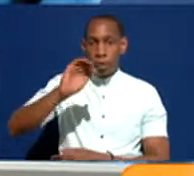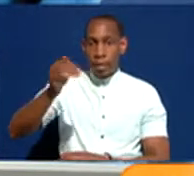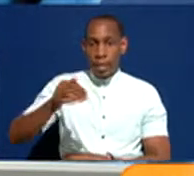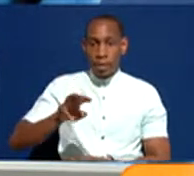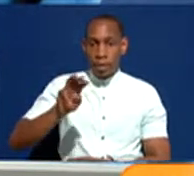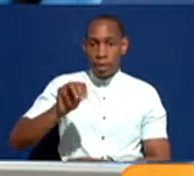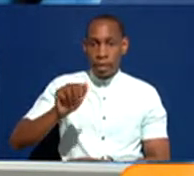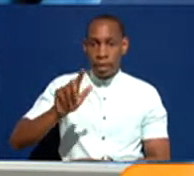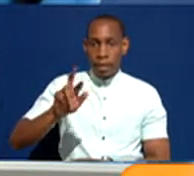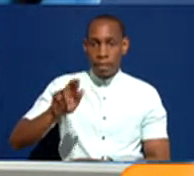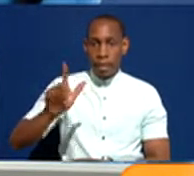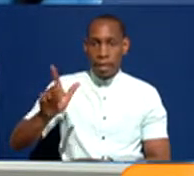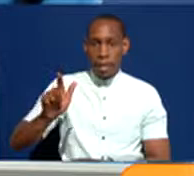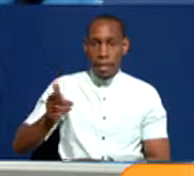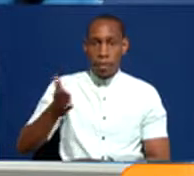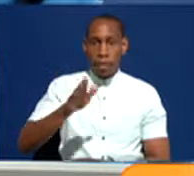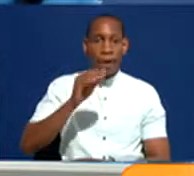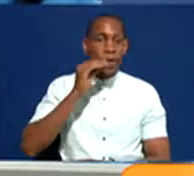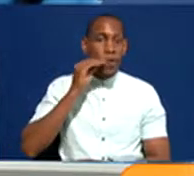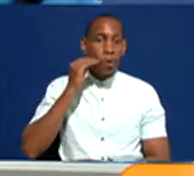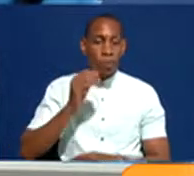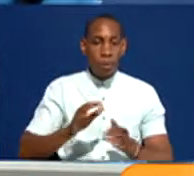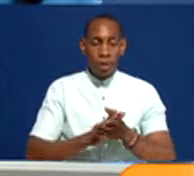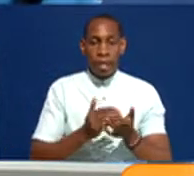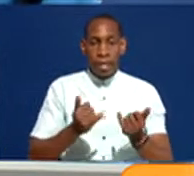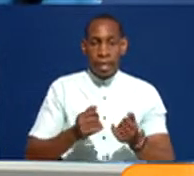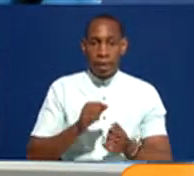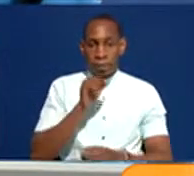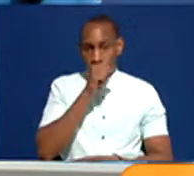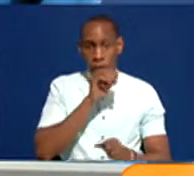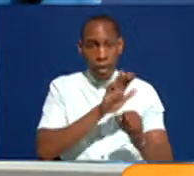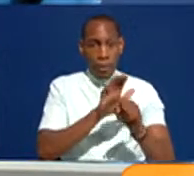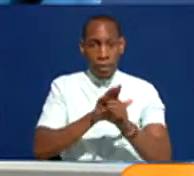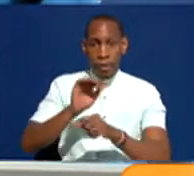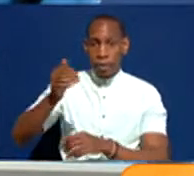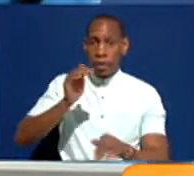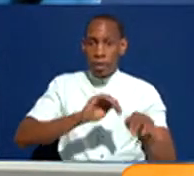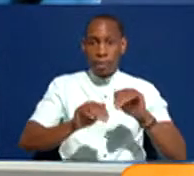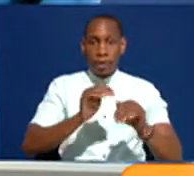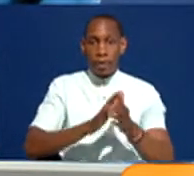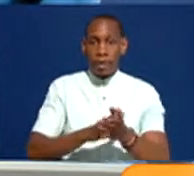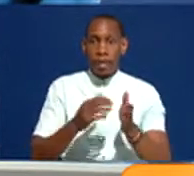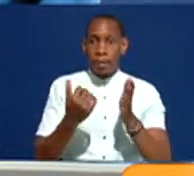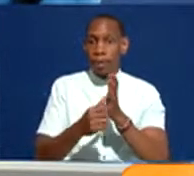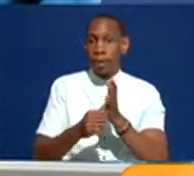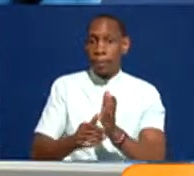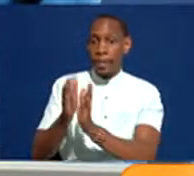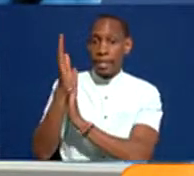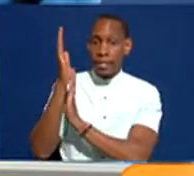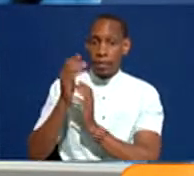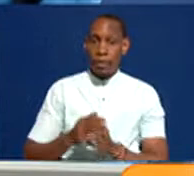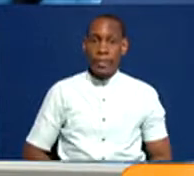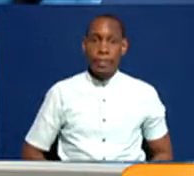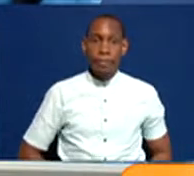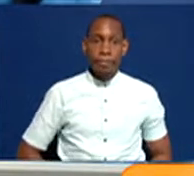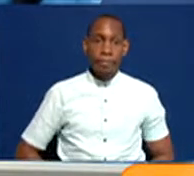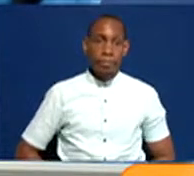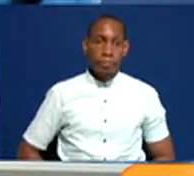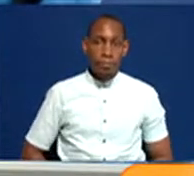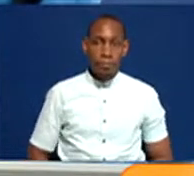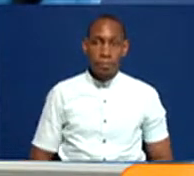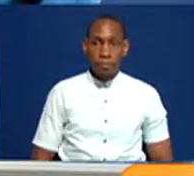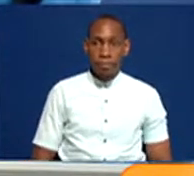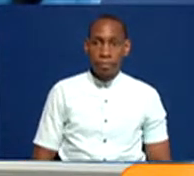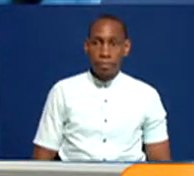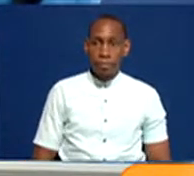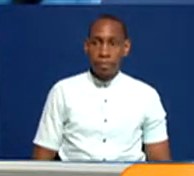na kuwarejesha kwao. Na kulingana na ongezeko la watoto hao mjini limechangia kudorora kwa usalama. Na mwanahabari wetu Boniface Baraza na